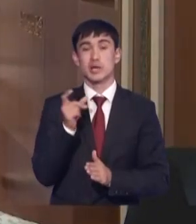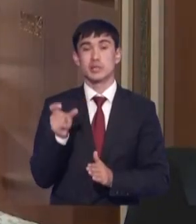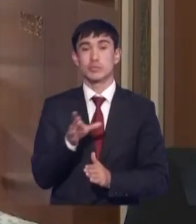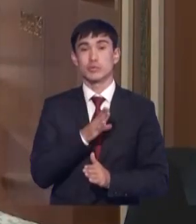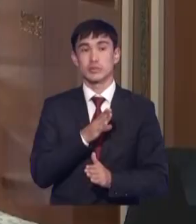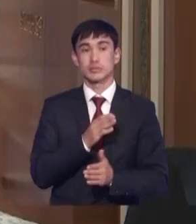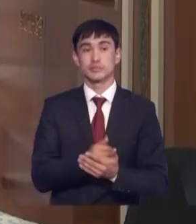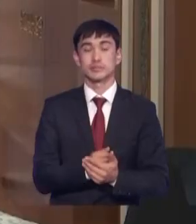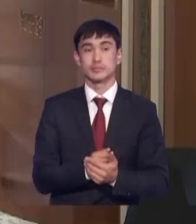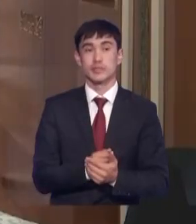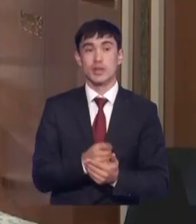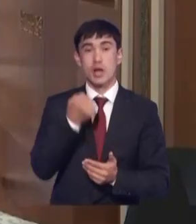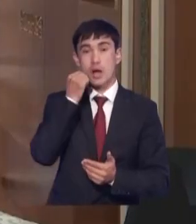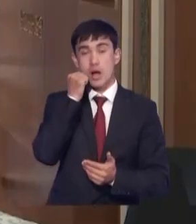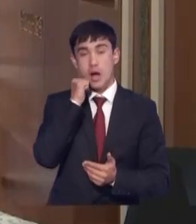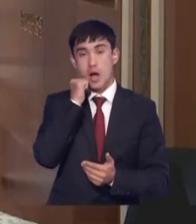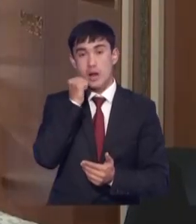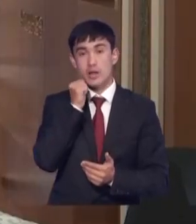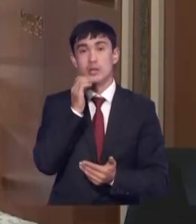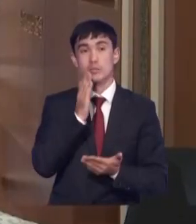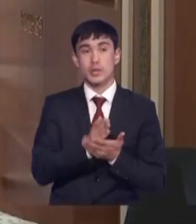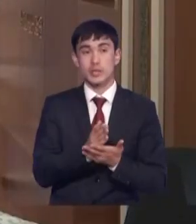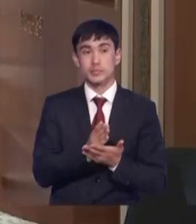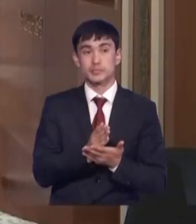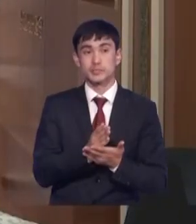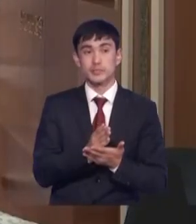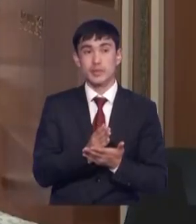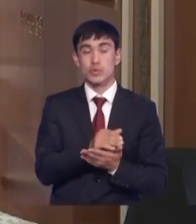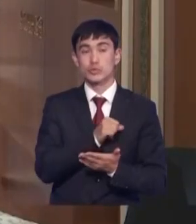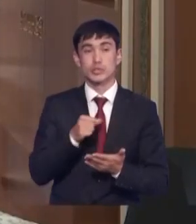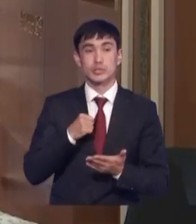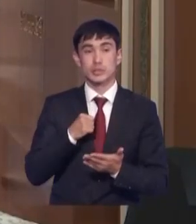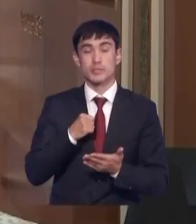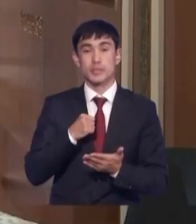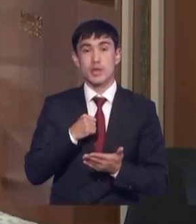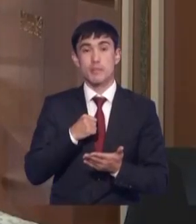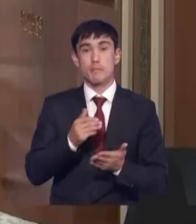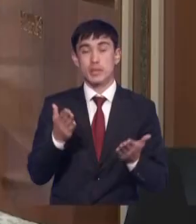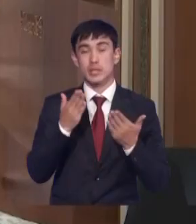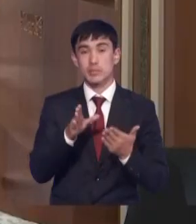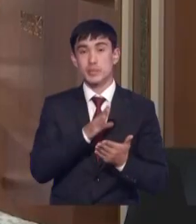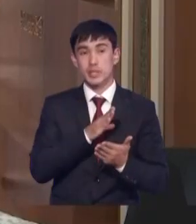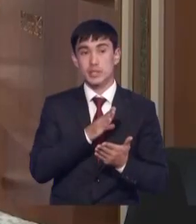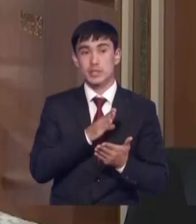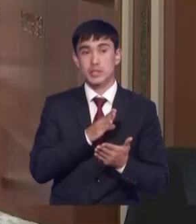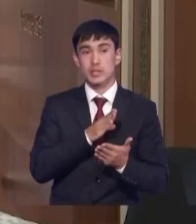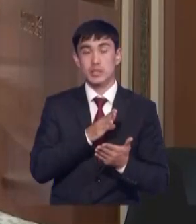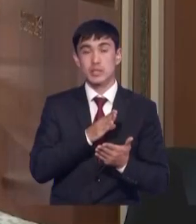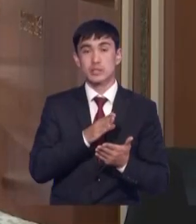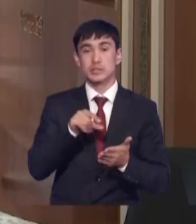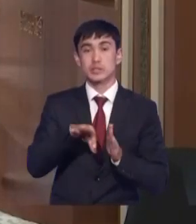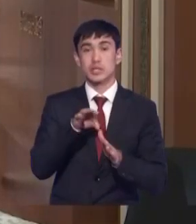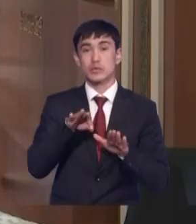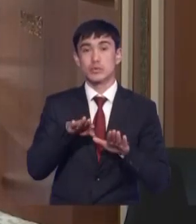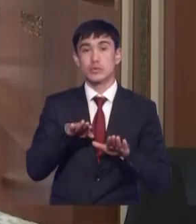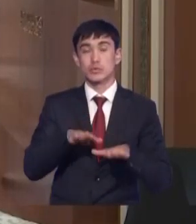болды. Қариялар бар келіп дауыс беріп, өздерінің баталарын беріп жатқан. Сайлау учаскесінде ешқандай